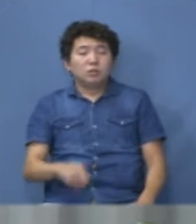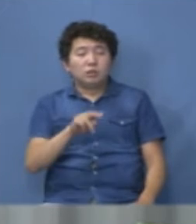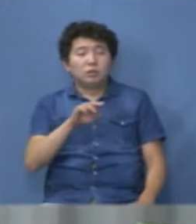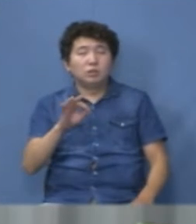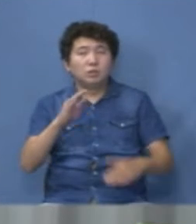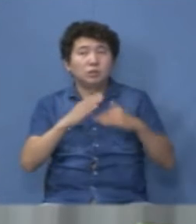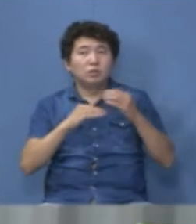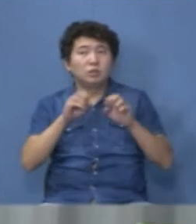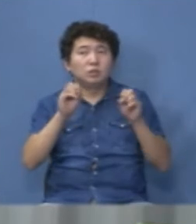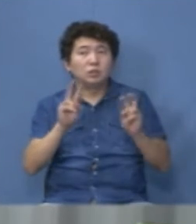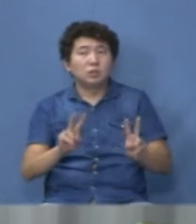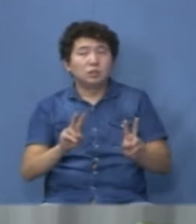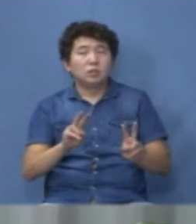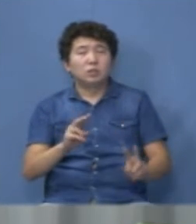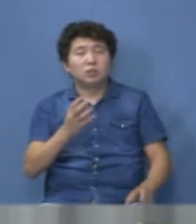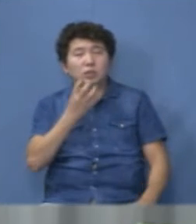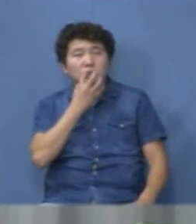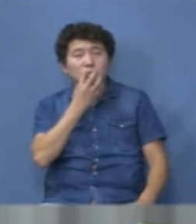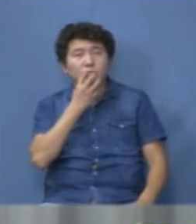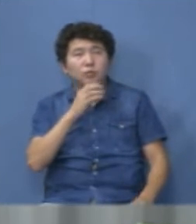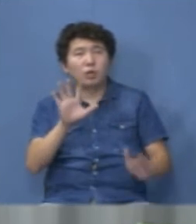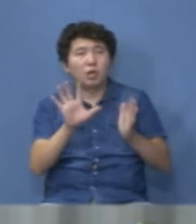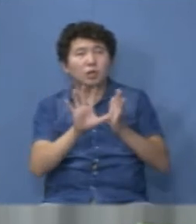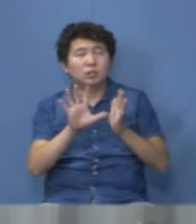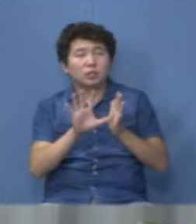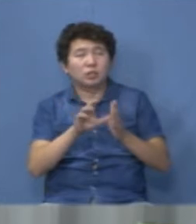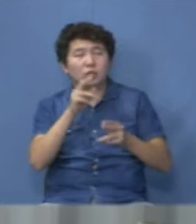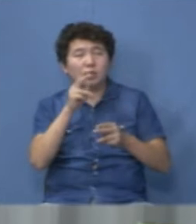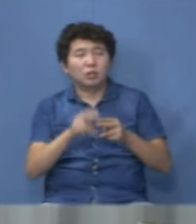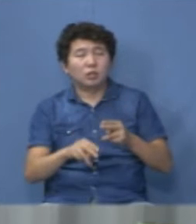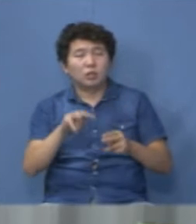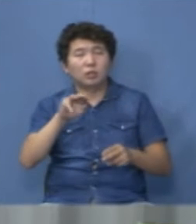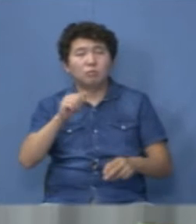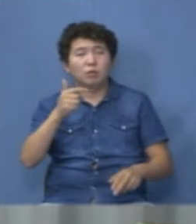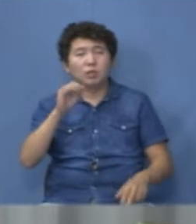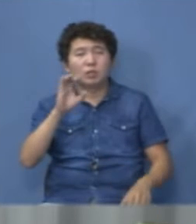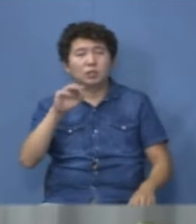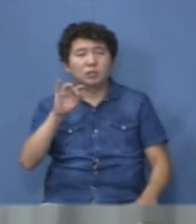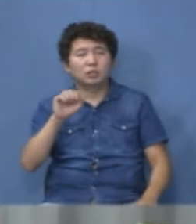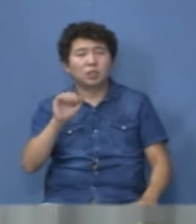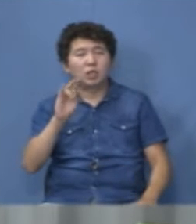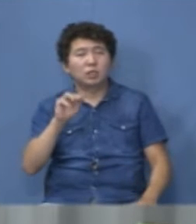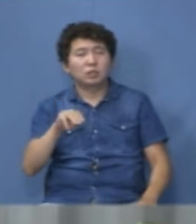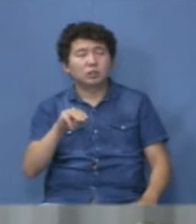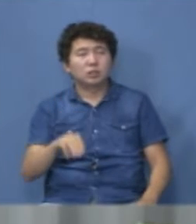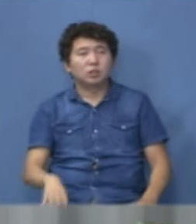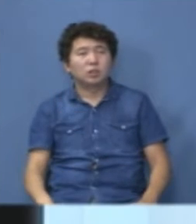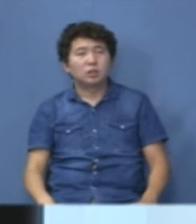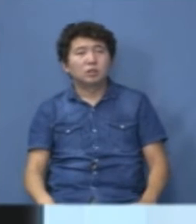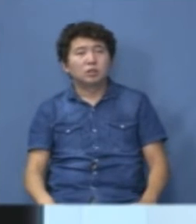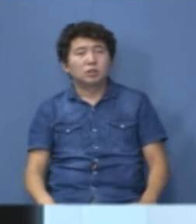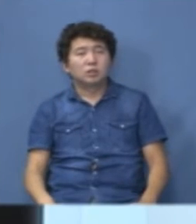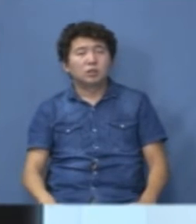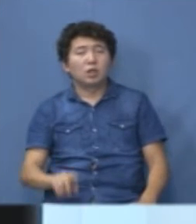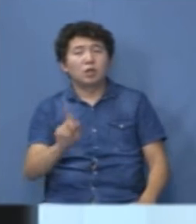специальности теплоэнергетика. Закончил магистром техники и технологии по направлению теплоэнергетика.